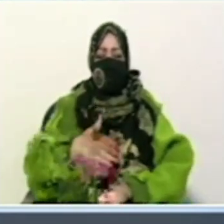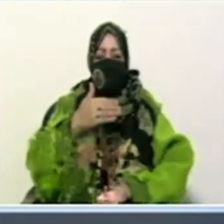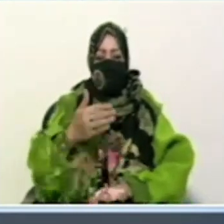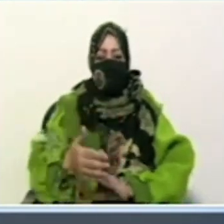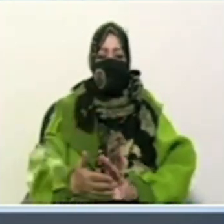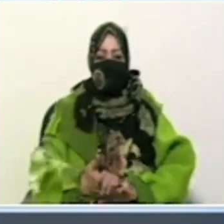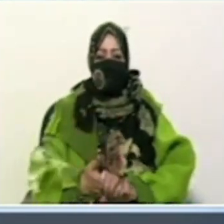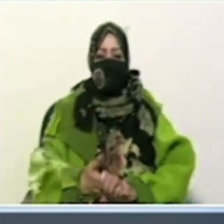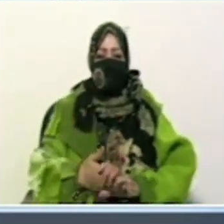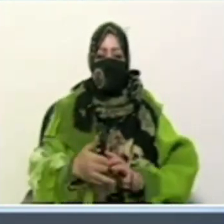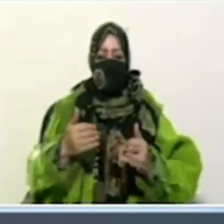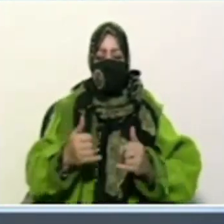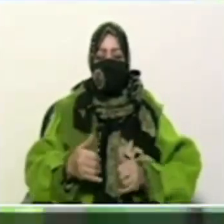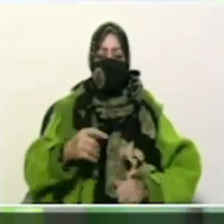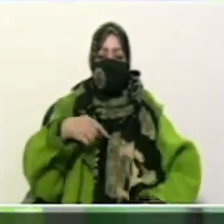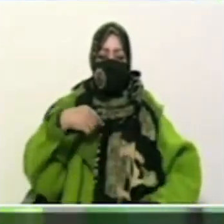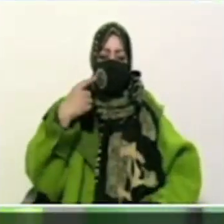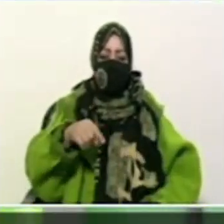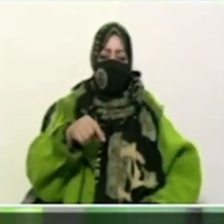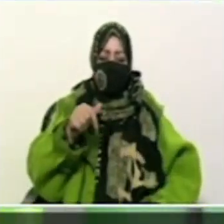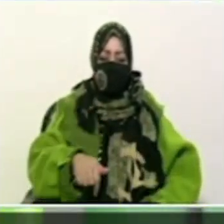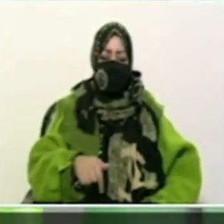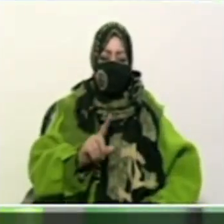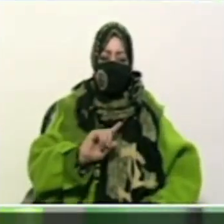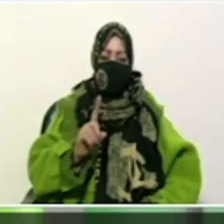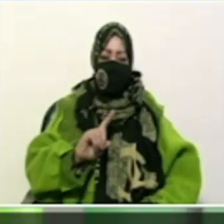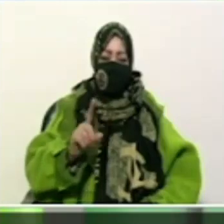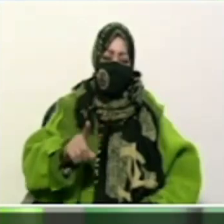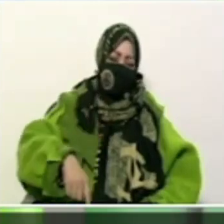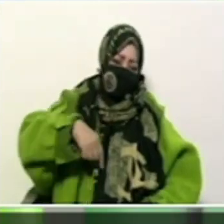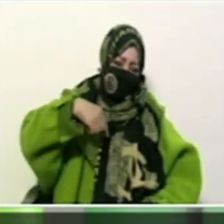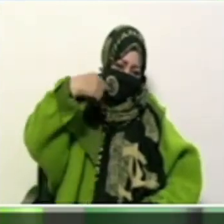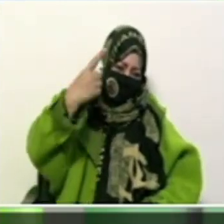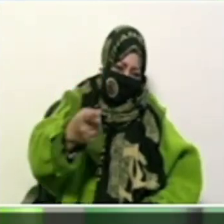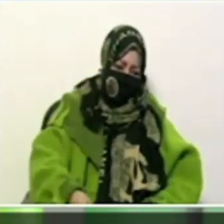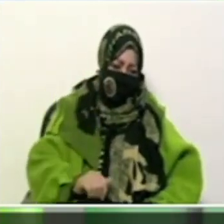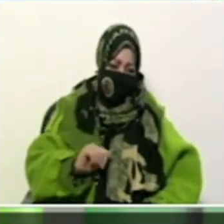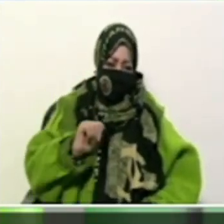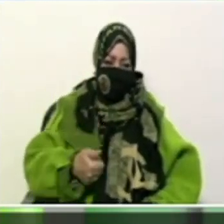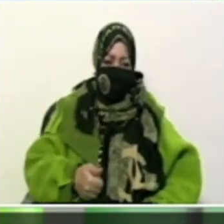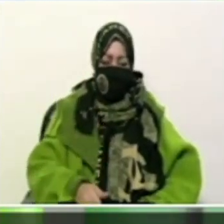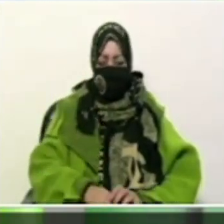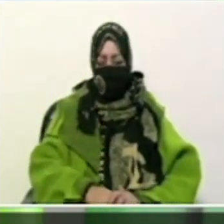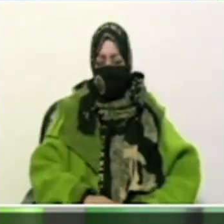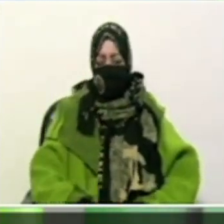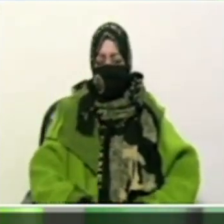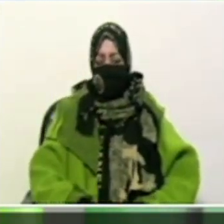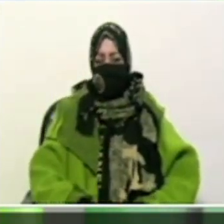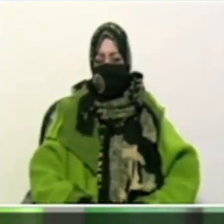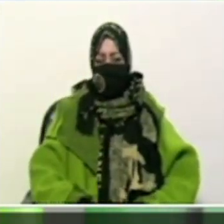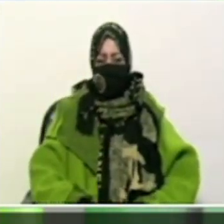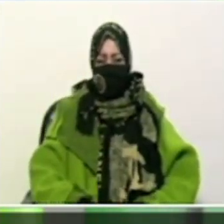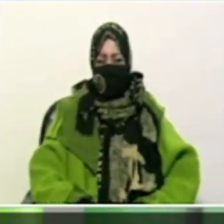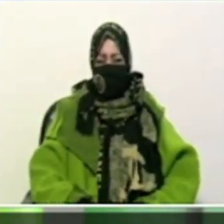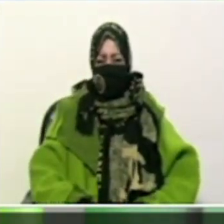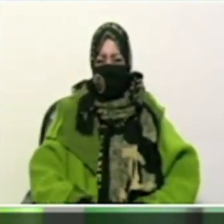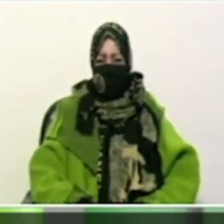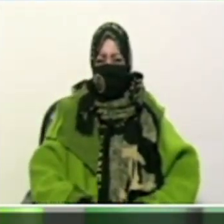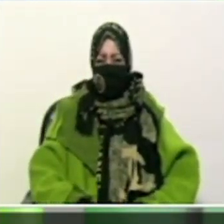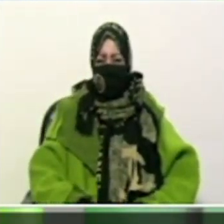معنا الأخ ميلاد من سبها المتصل، أهلا وسهلا بك. السلام عليكم شيخ علي. وعليكم السلام ورحمة الله.